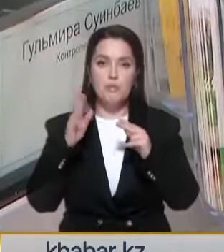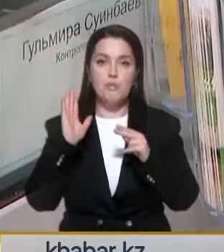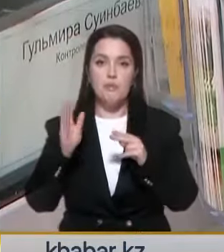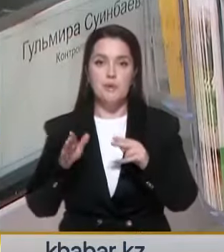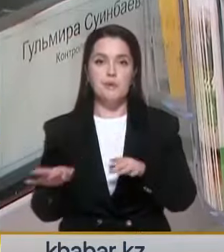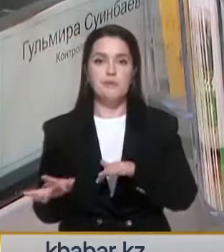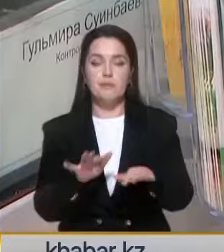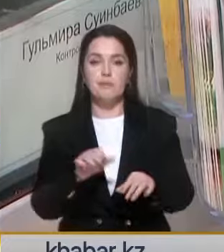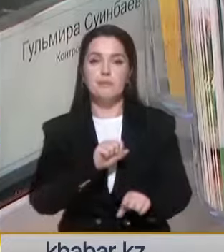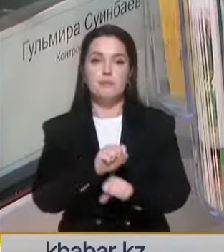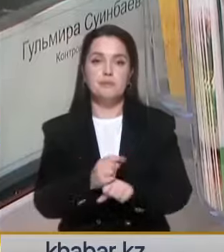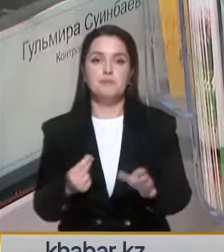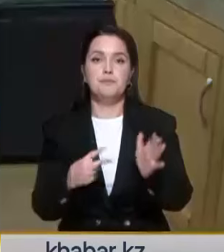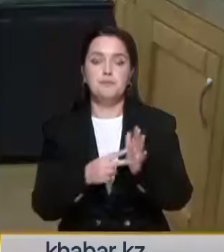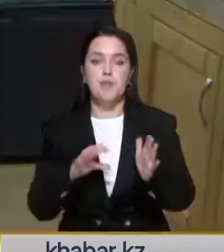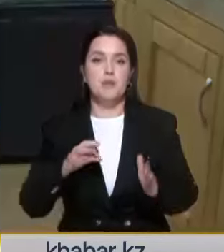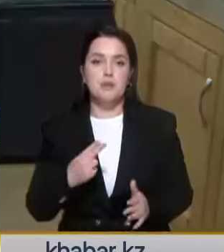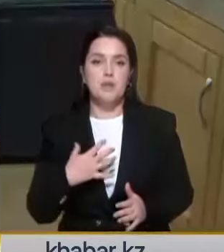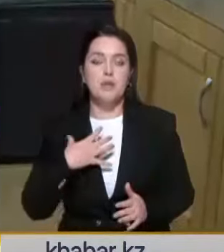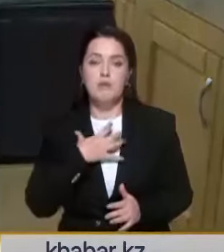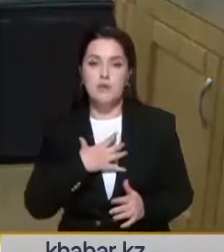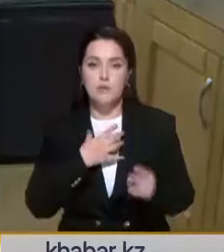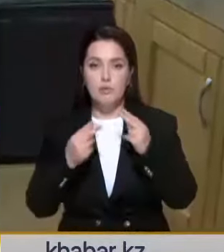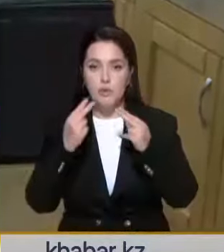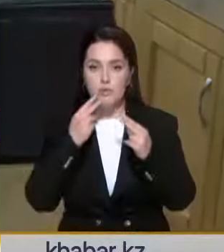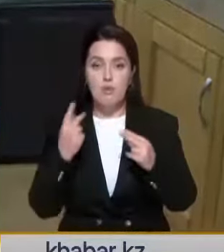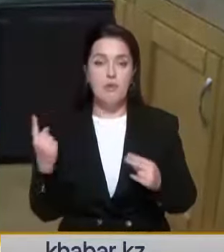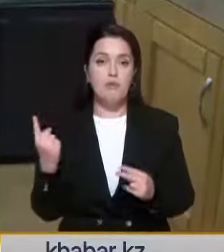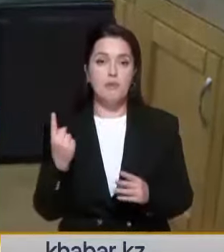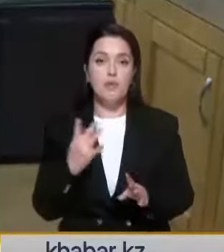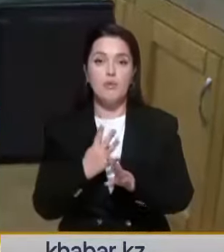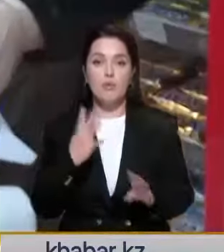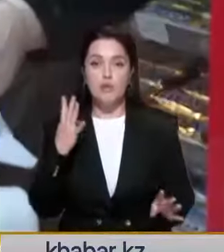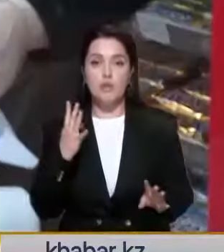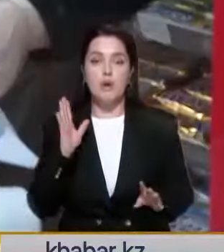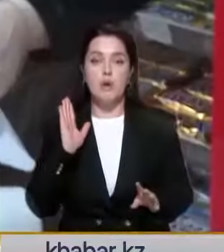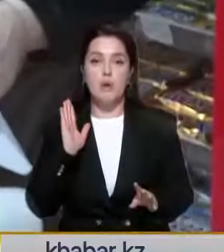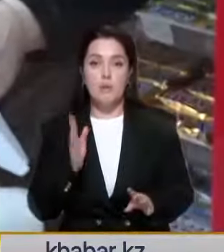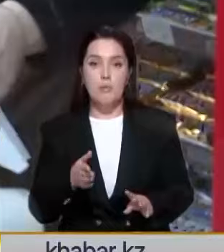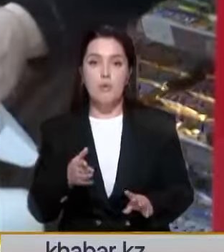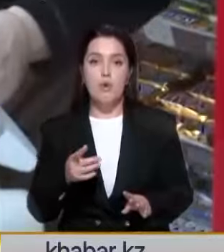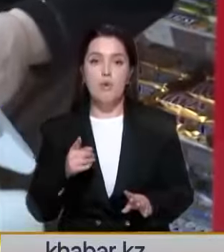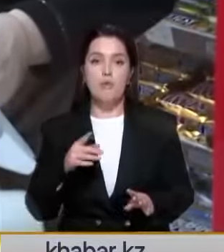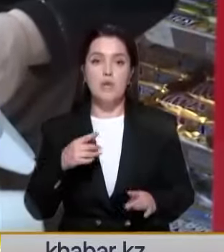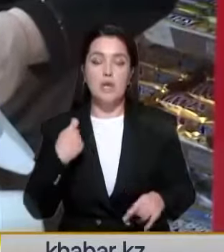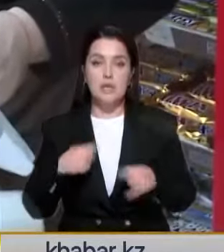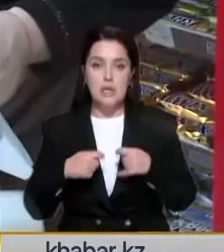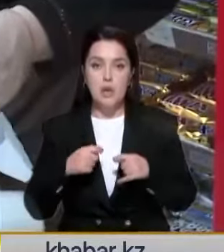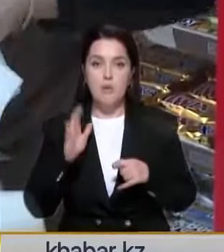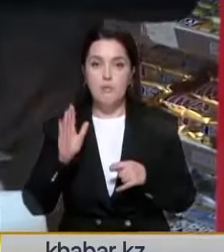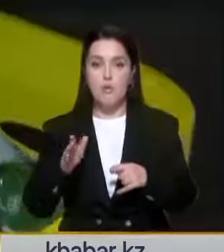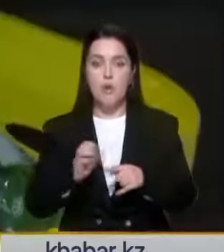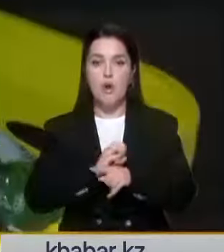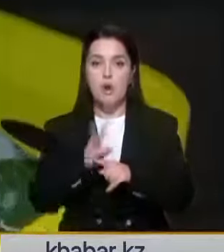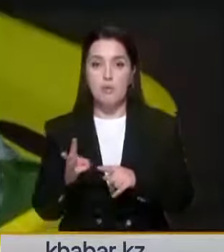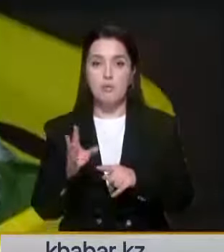намерен подключать механизмы сдерживания цен на социально значимые продукты. В первую очередь посредством насыщения внутреннего рынка